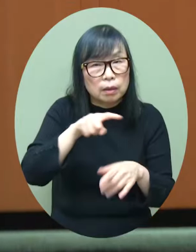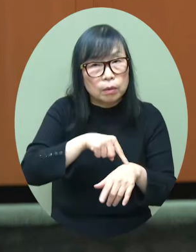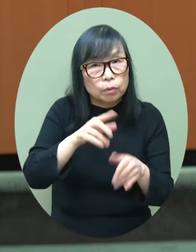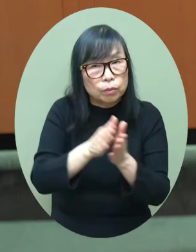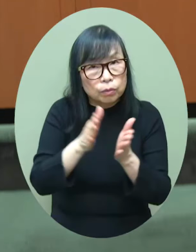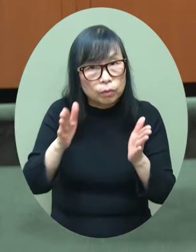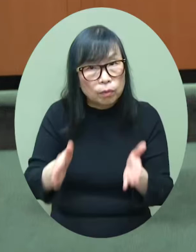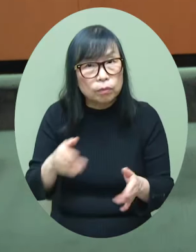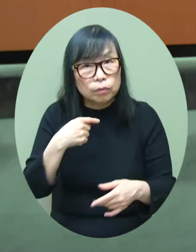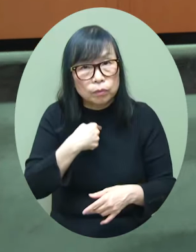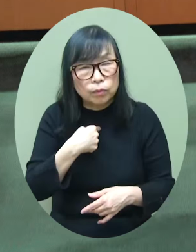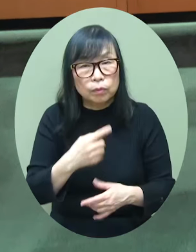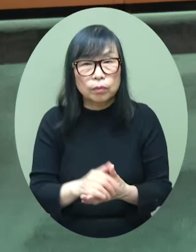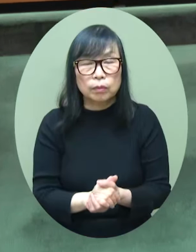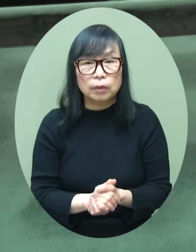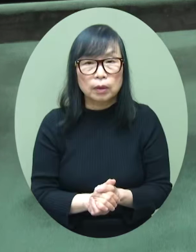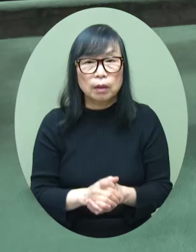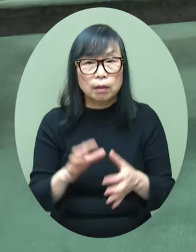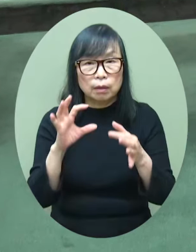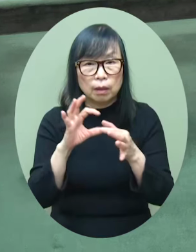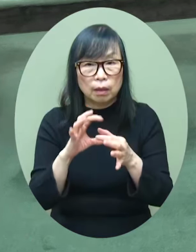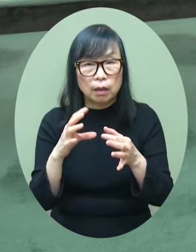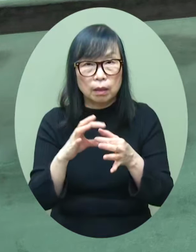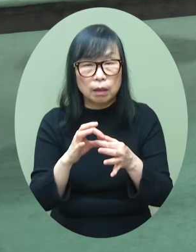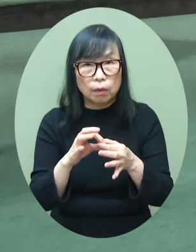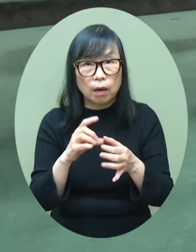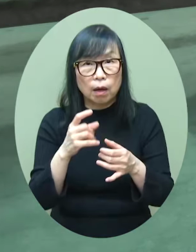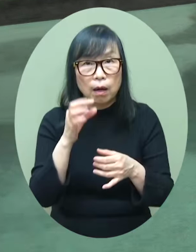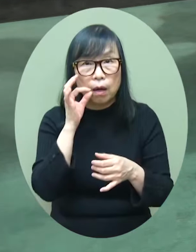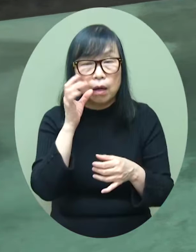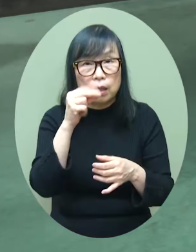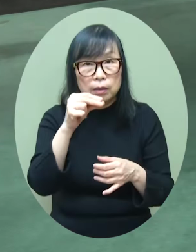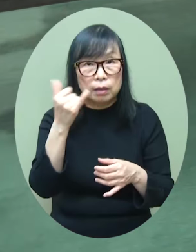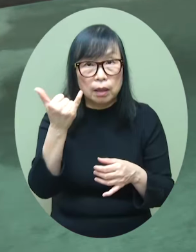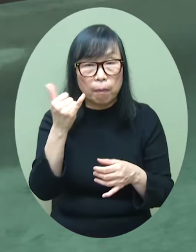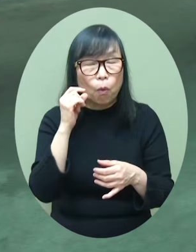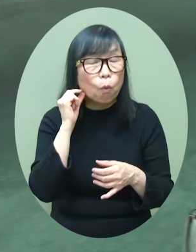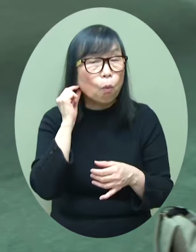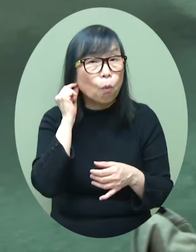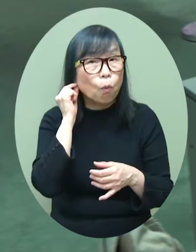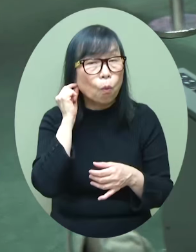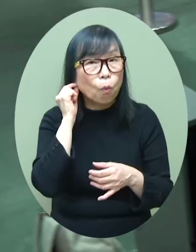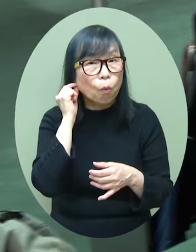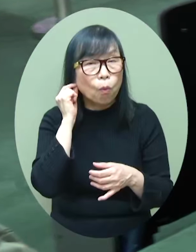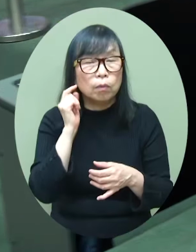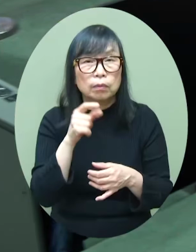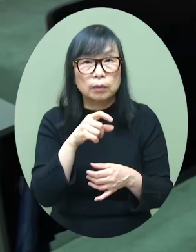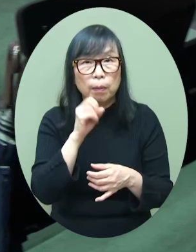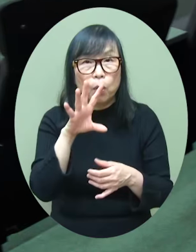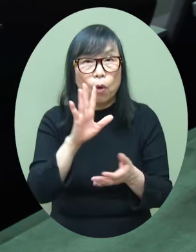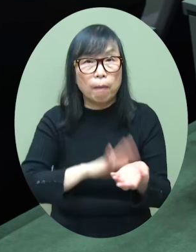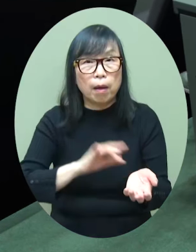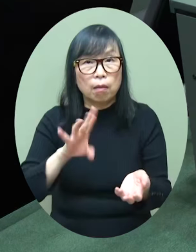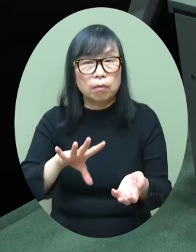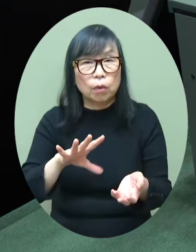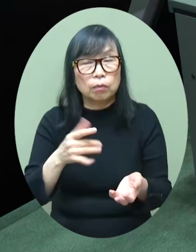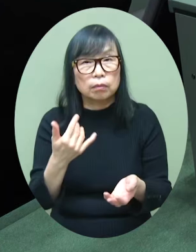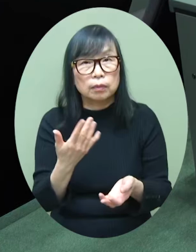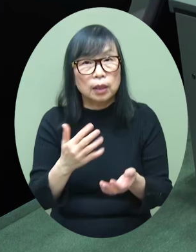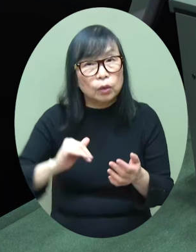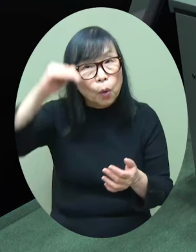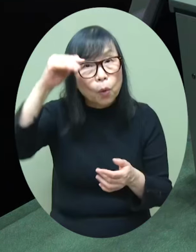間呢？第二就係想問翻有關於嗰、那個今日有講到嗰位76歲嗰位女士咧，有冇話佢個 CT 值嘅佢本身係